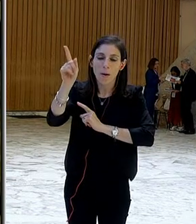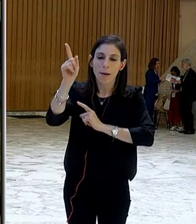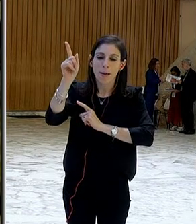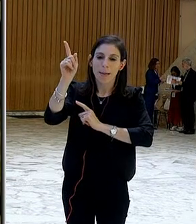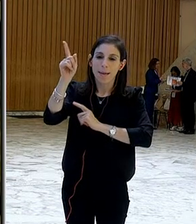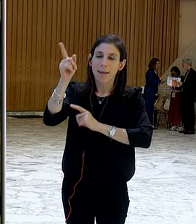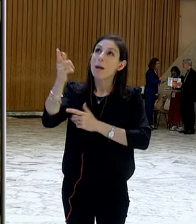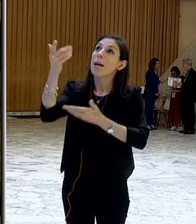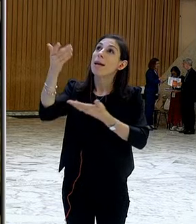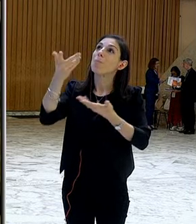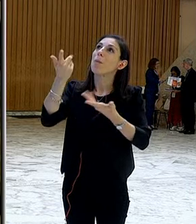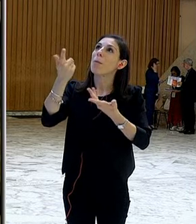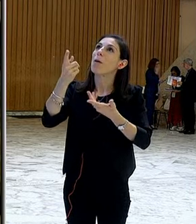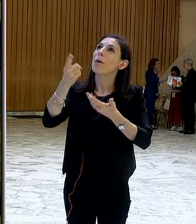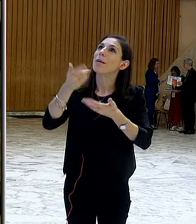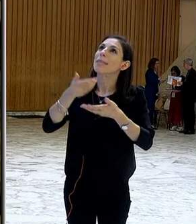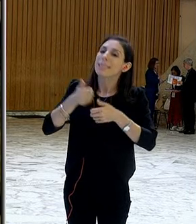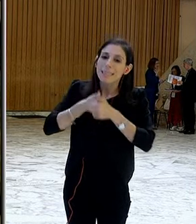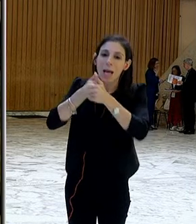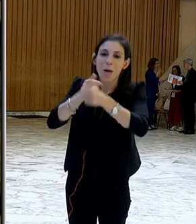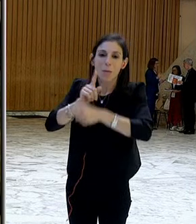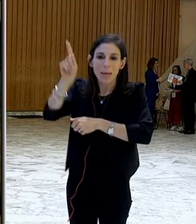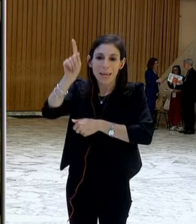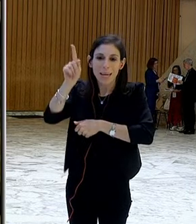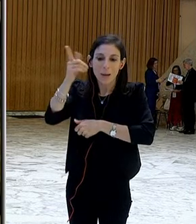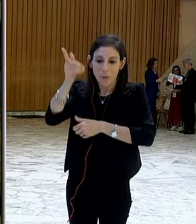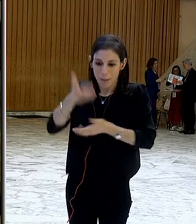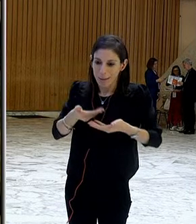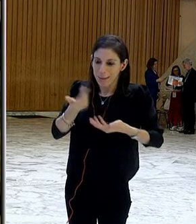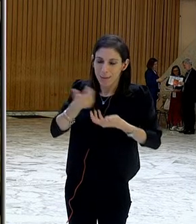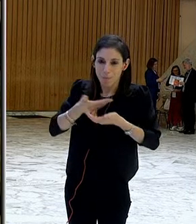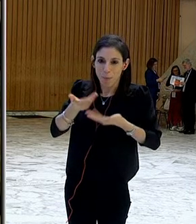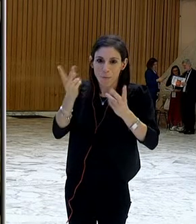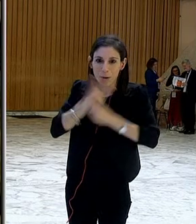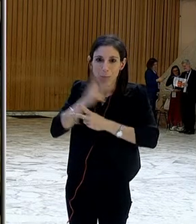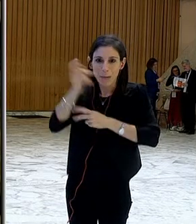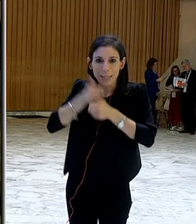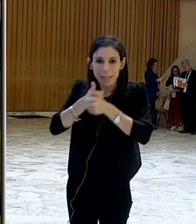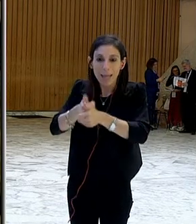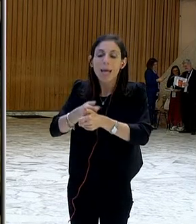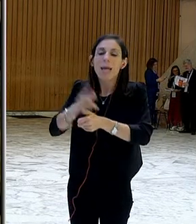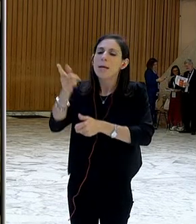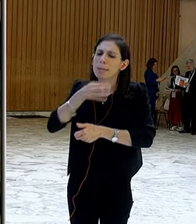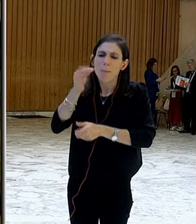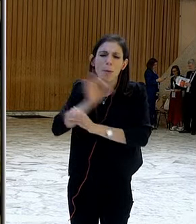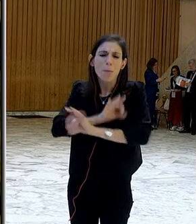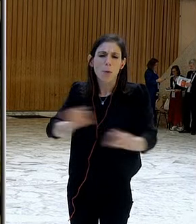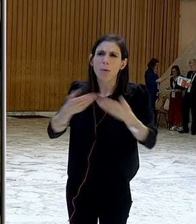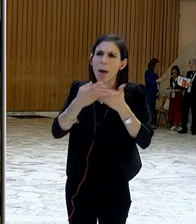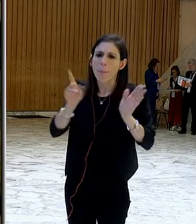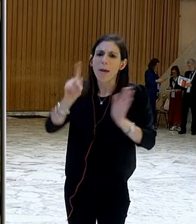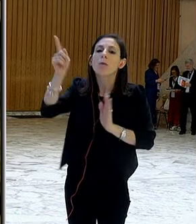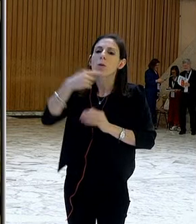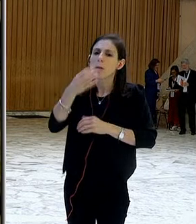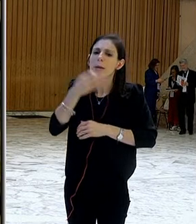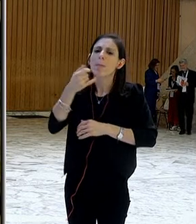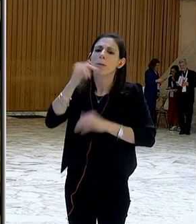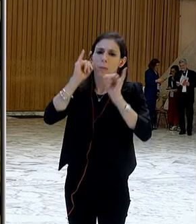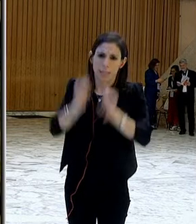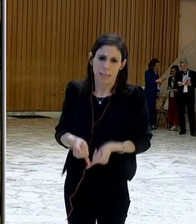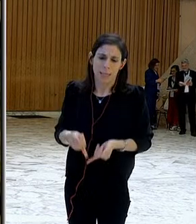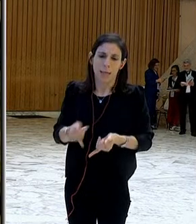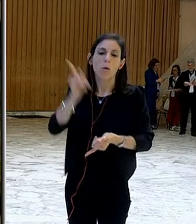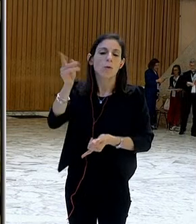Notre oui a toujours été spontané et inconditionnel. Dieu n'a pas voulu regarder seulement notre foyer